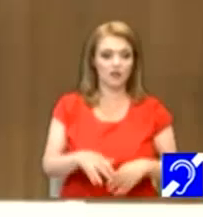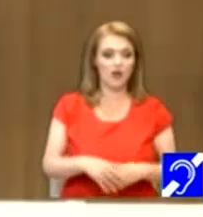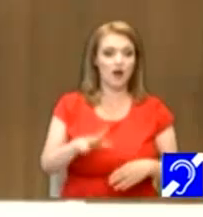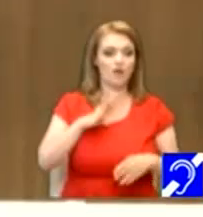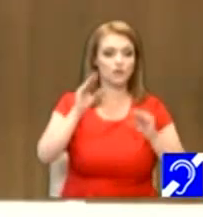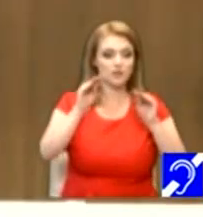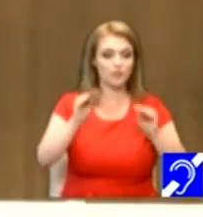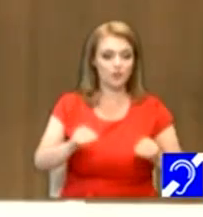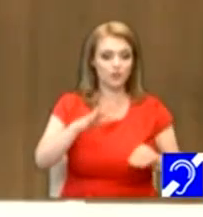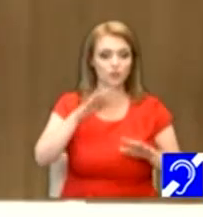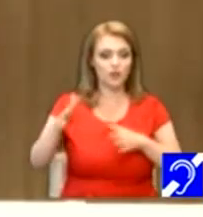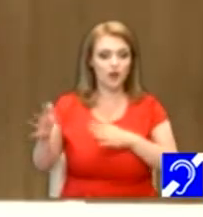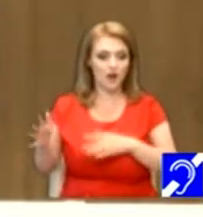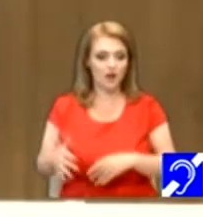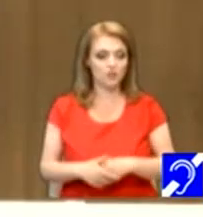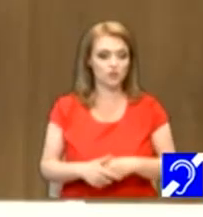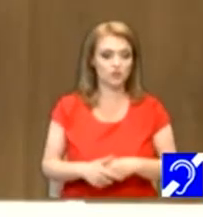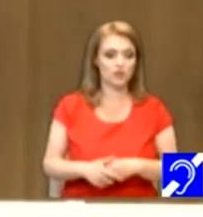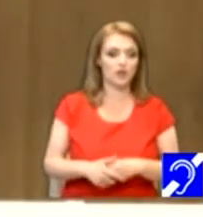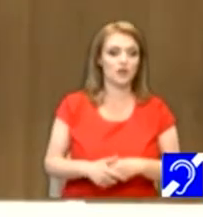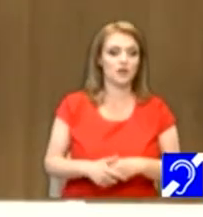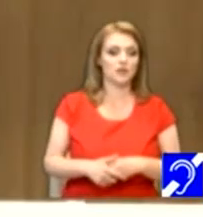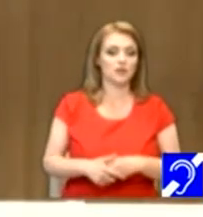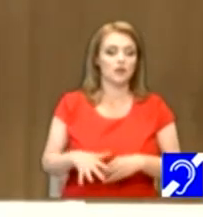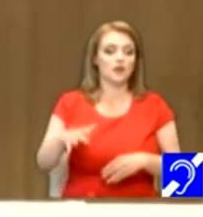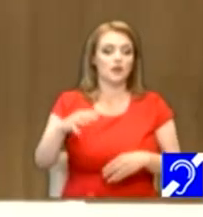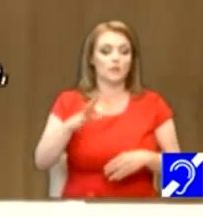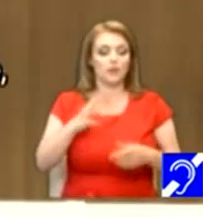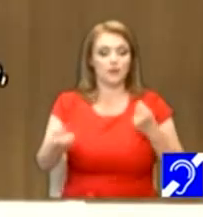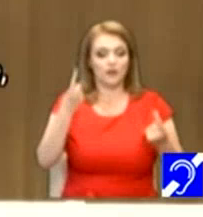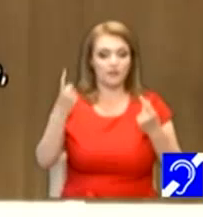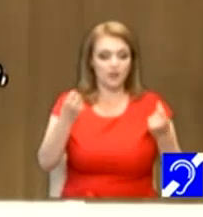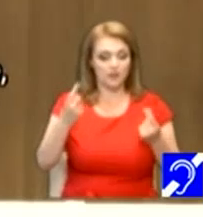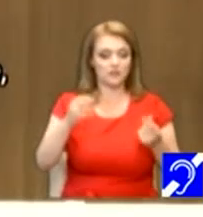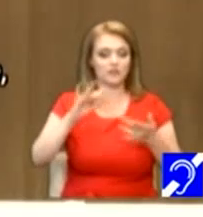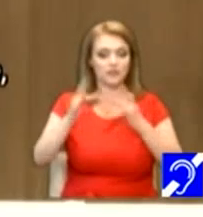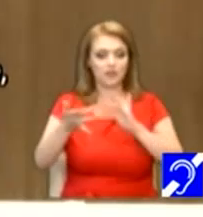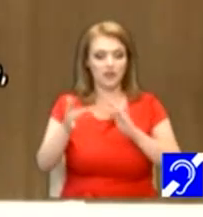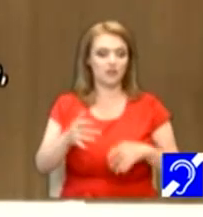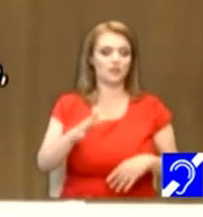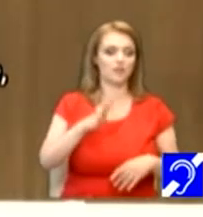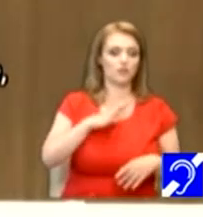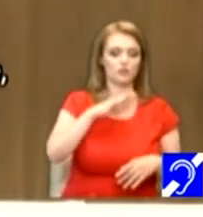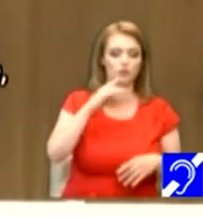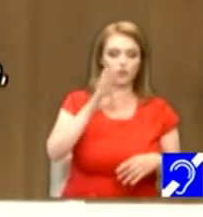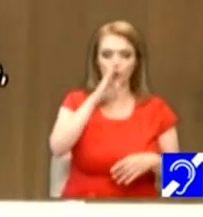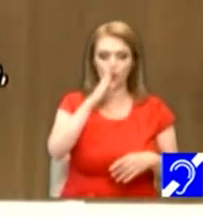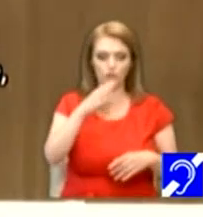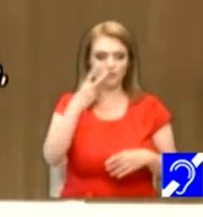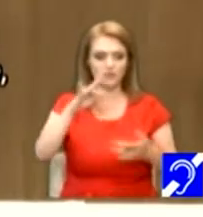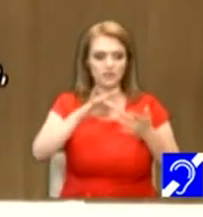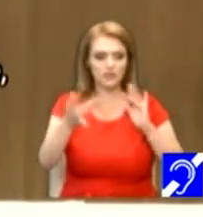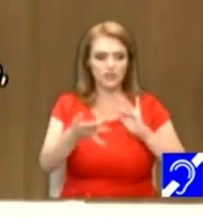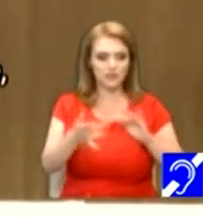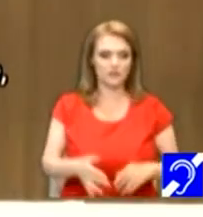discours de haine tenus en public et sur les réseaux sociaux ont été rapportés, ainsi que des allégations de financement illégal d'activités de